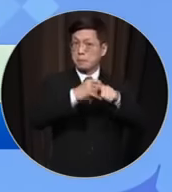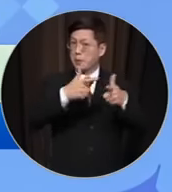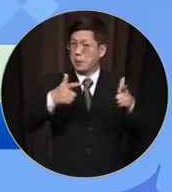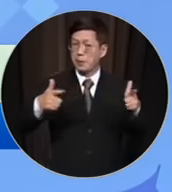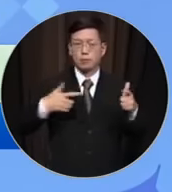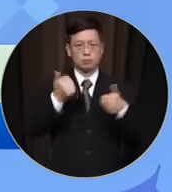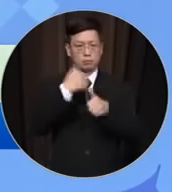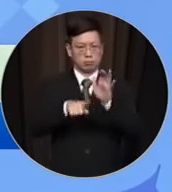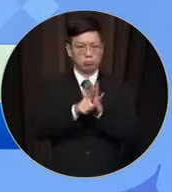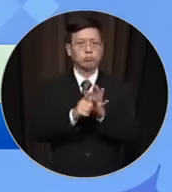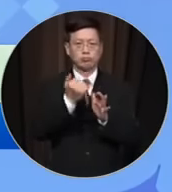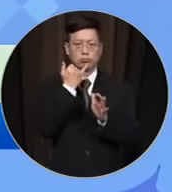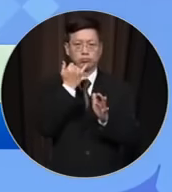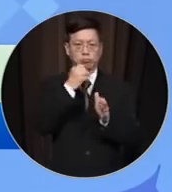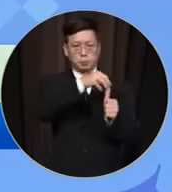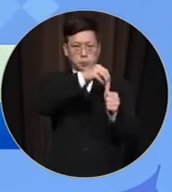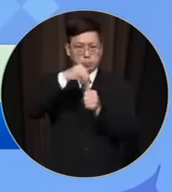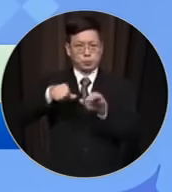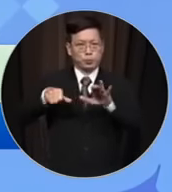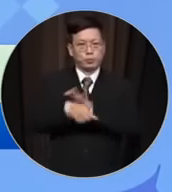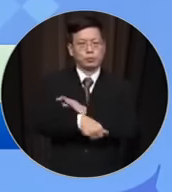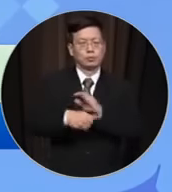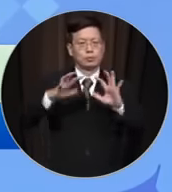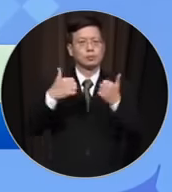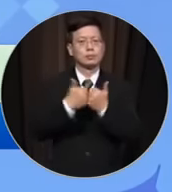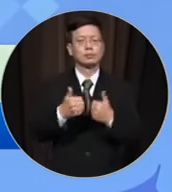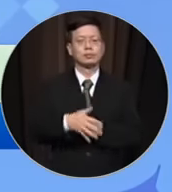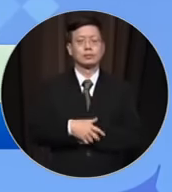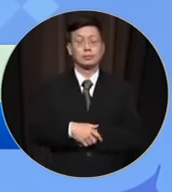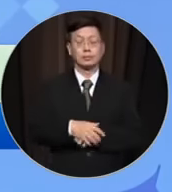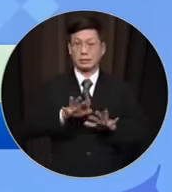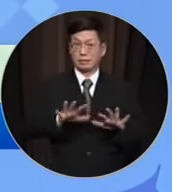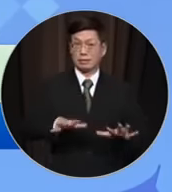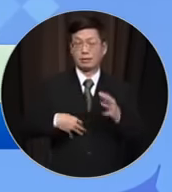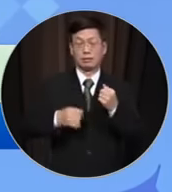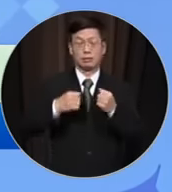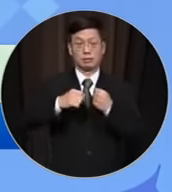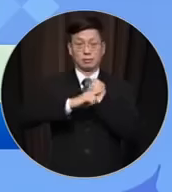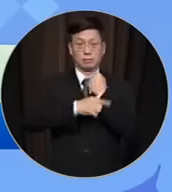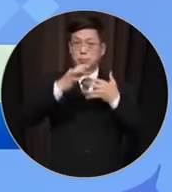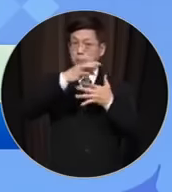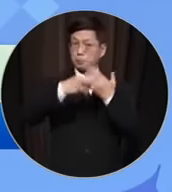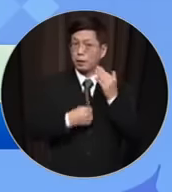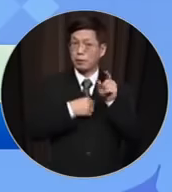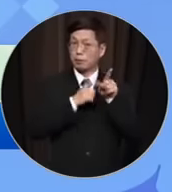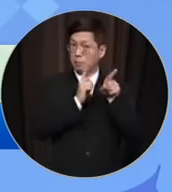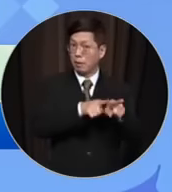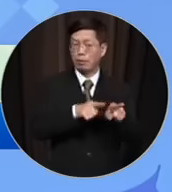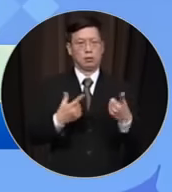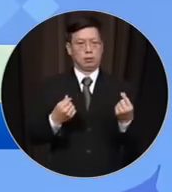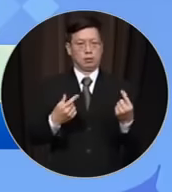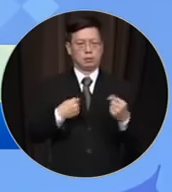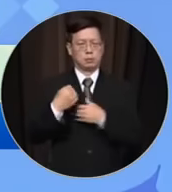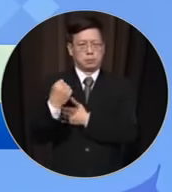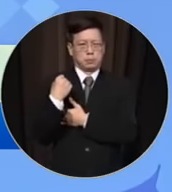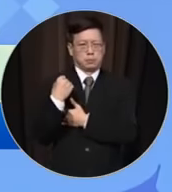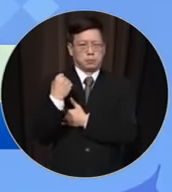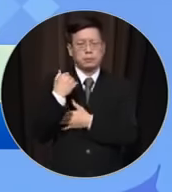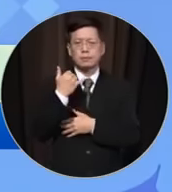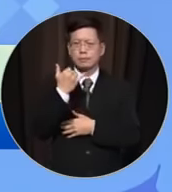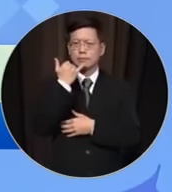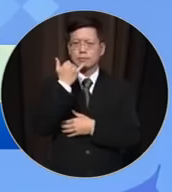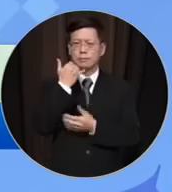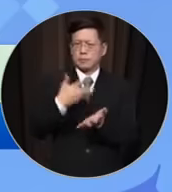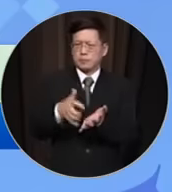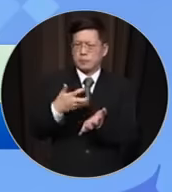的多元代表性得以进入国会。但是即使在现行的体制下，我们也做了很多的努力，希望能